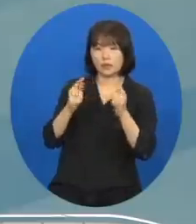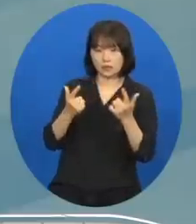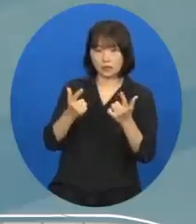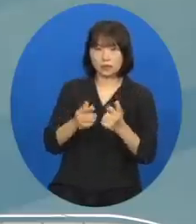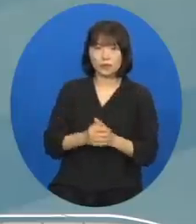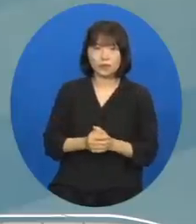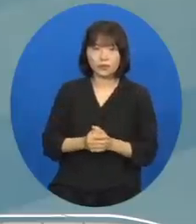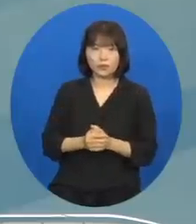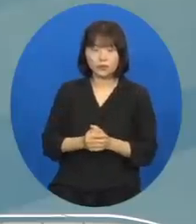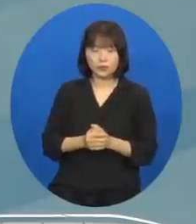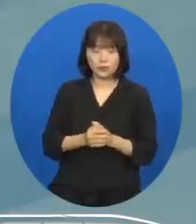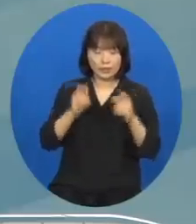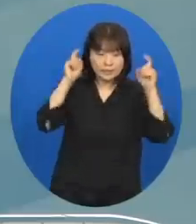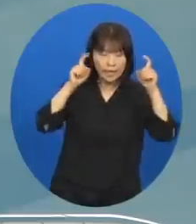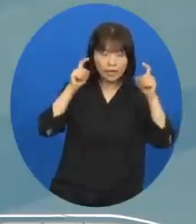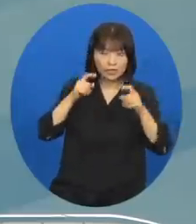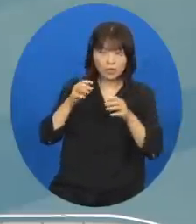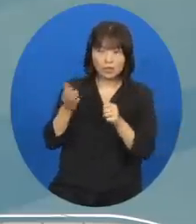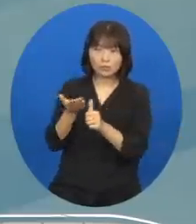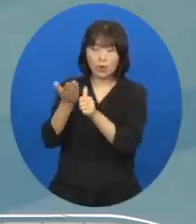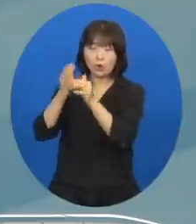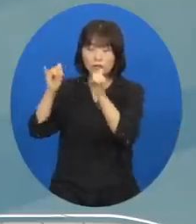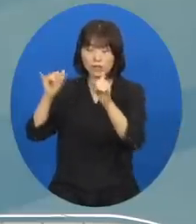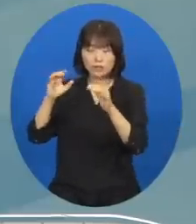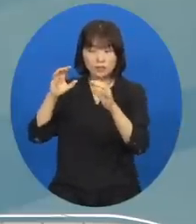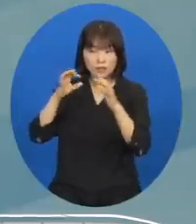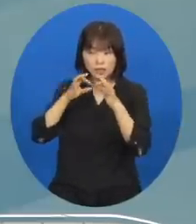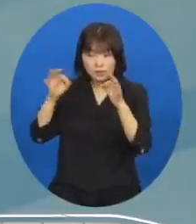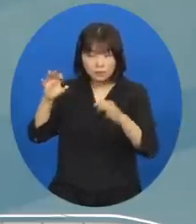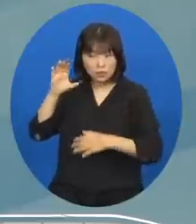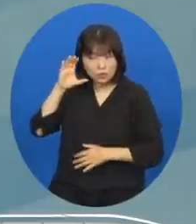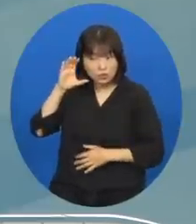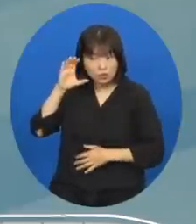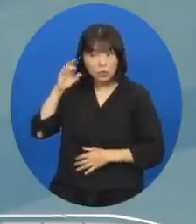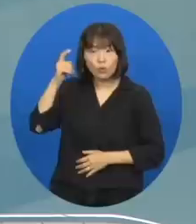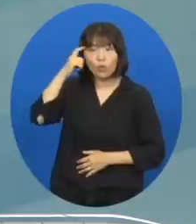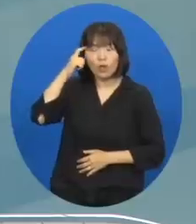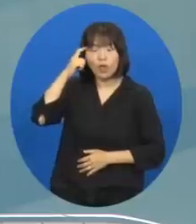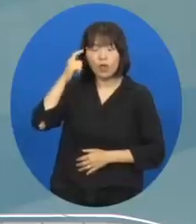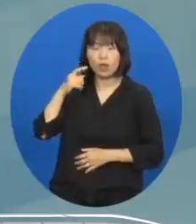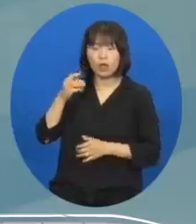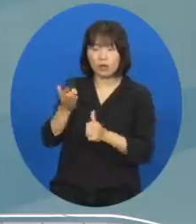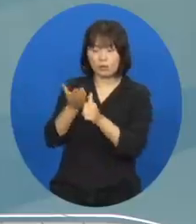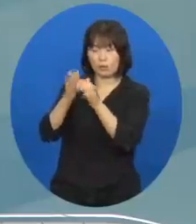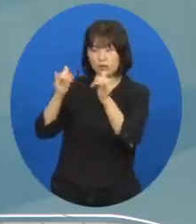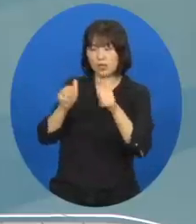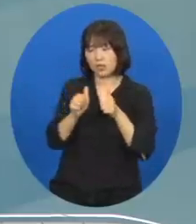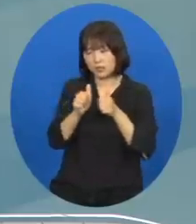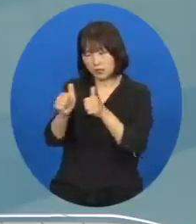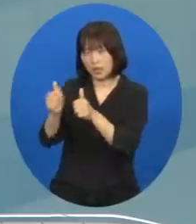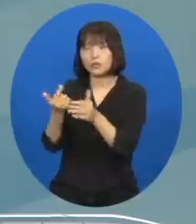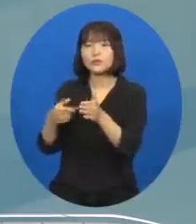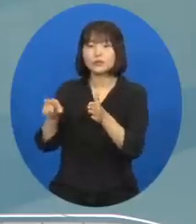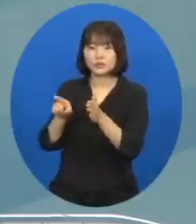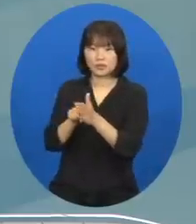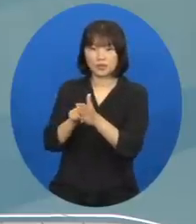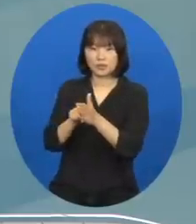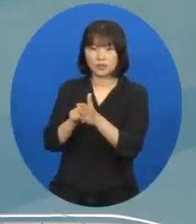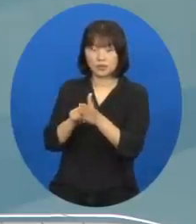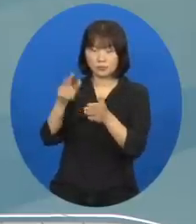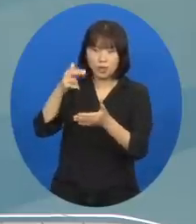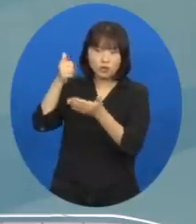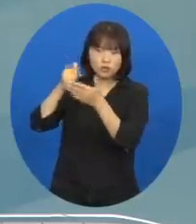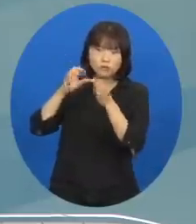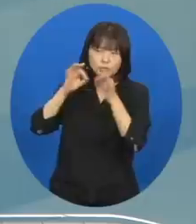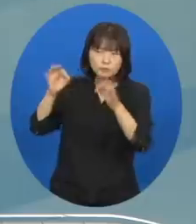양이 목자의 음성을 듣는 것은 목자를 따라가기 위해서 그렇습니다. 그러니까 주님의 음성을 듣는 것은